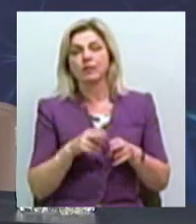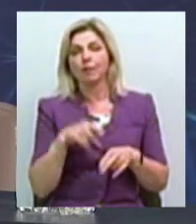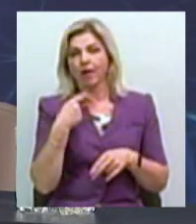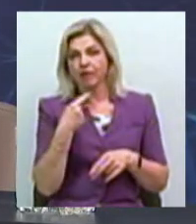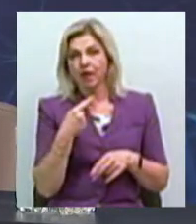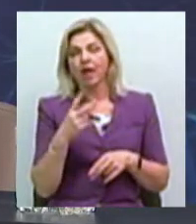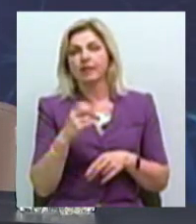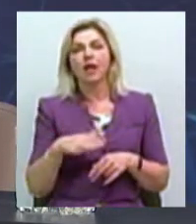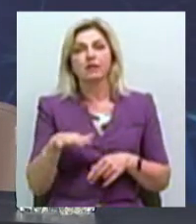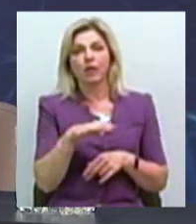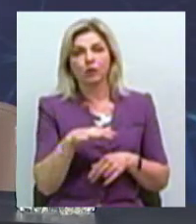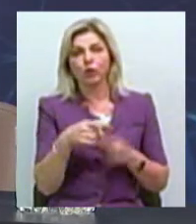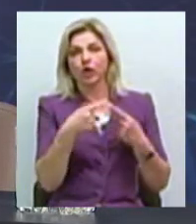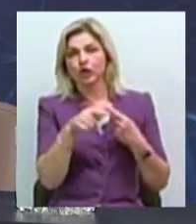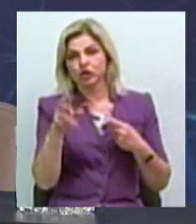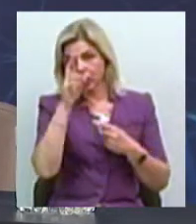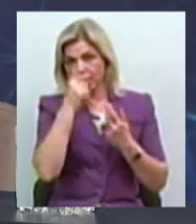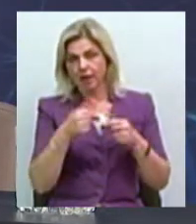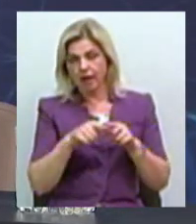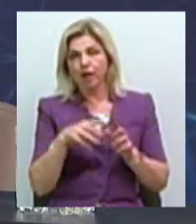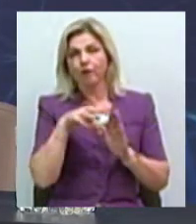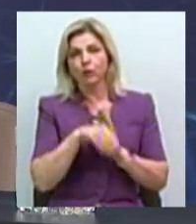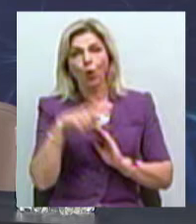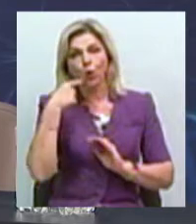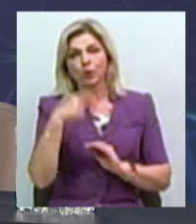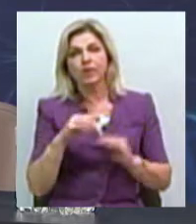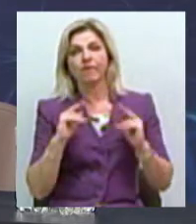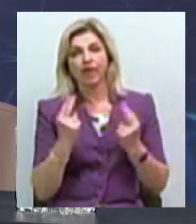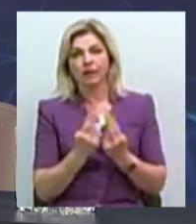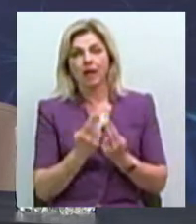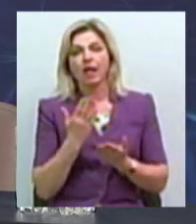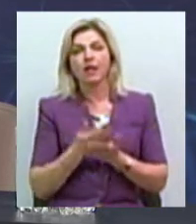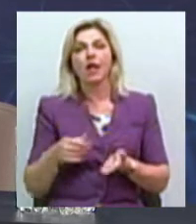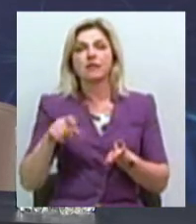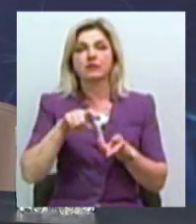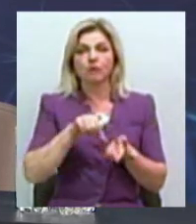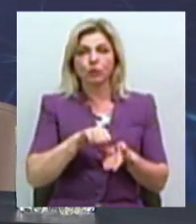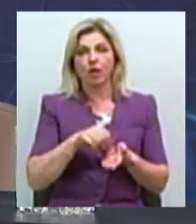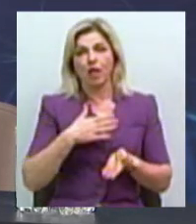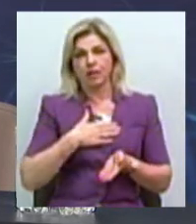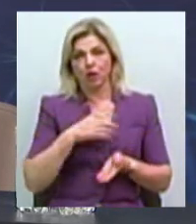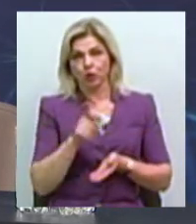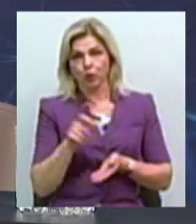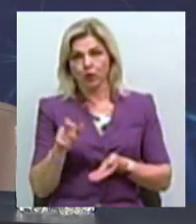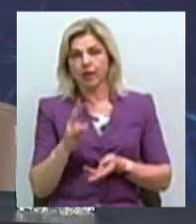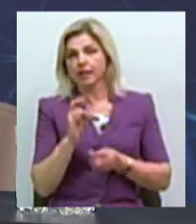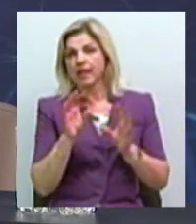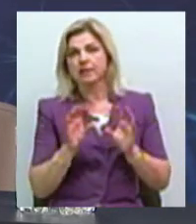на території інших країн, в тому числі на території Російської Федерації, є залучення наших працівників до незаконних дій, в тому числі